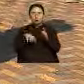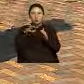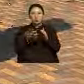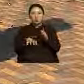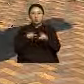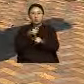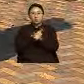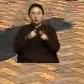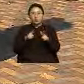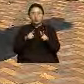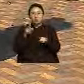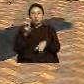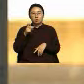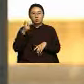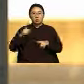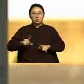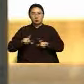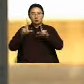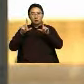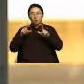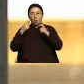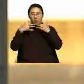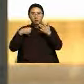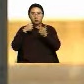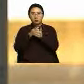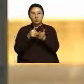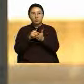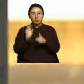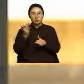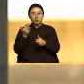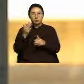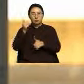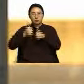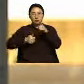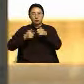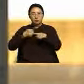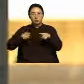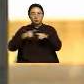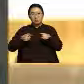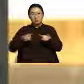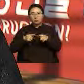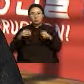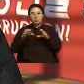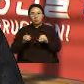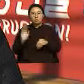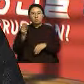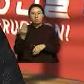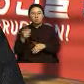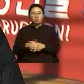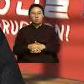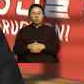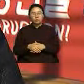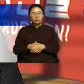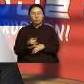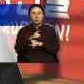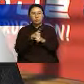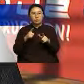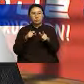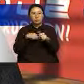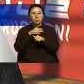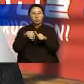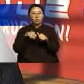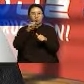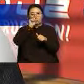지난 10일 가평군 아니 확정되면서 시위는 중단하기로 했습니다 관광도 죽고 경기도 안 좋은